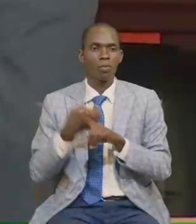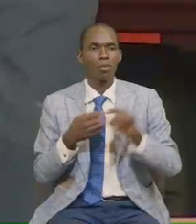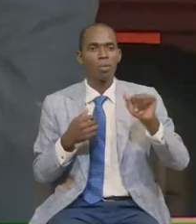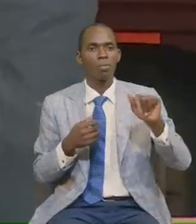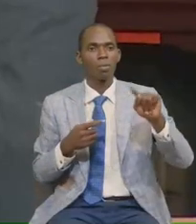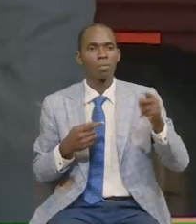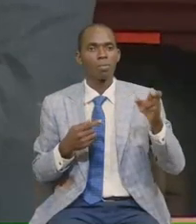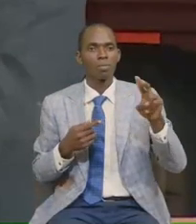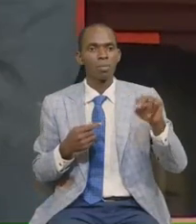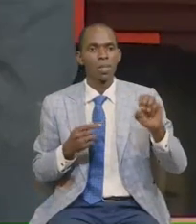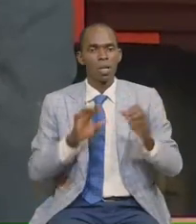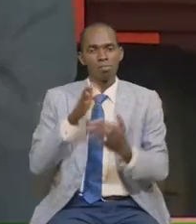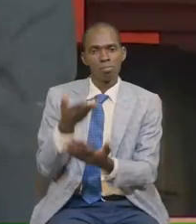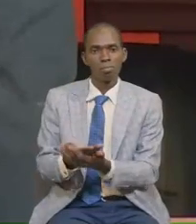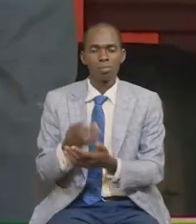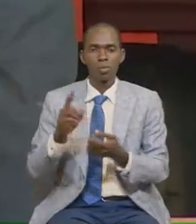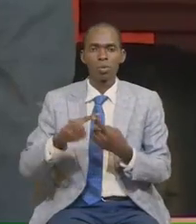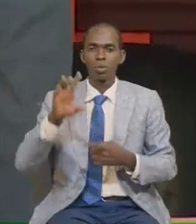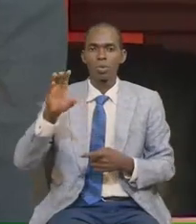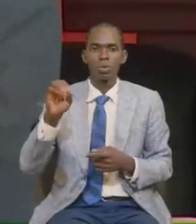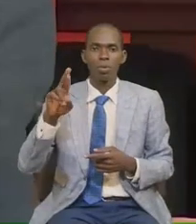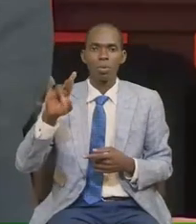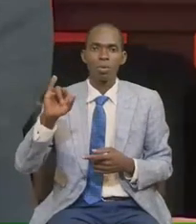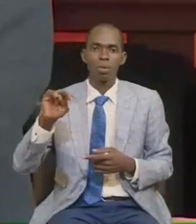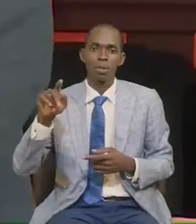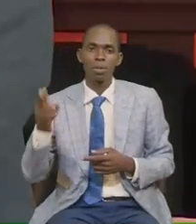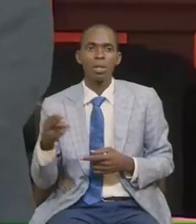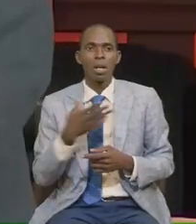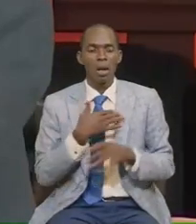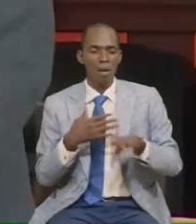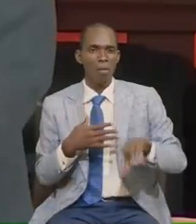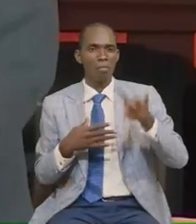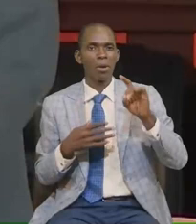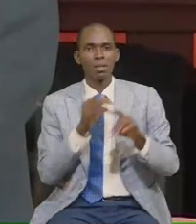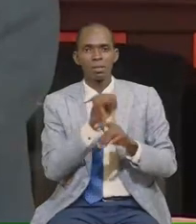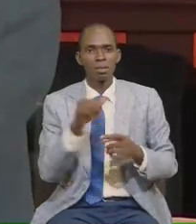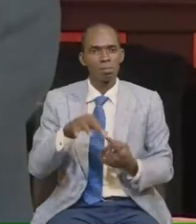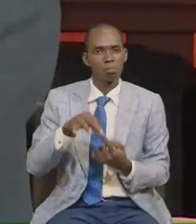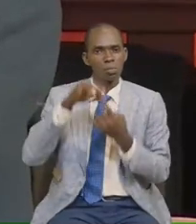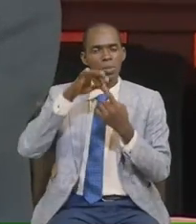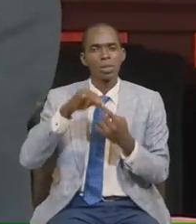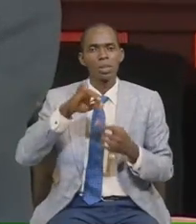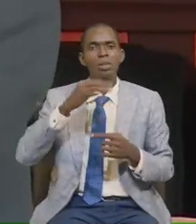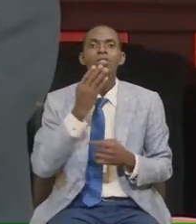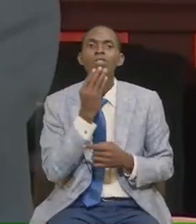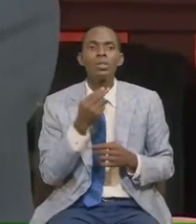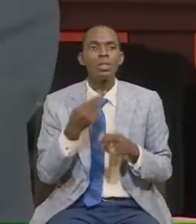Après cela, Paul partit d'Athènes et se rendit à Corinthe. Il y trouva un juif nommé Aquilas, soulignez ce